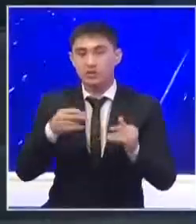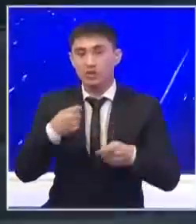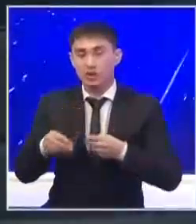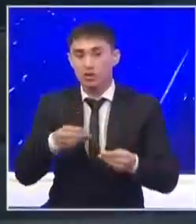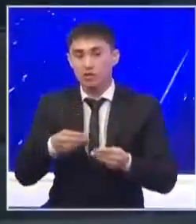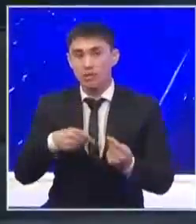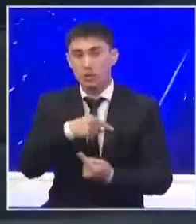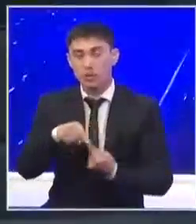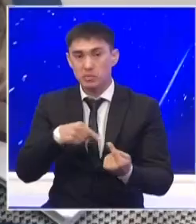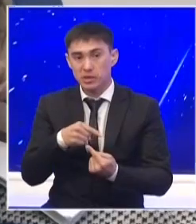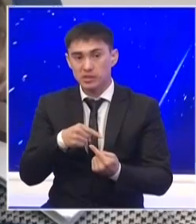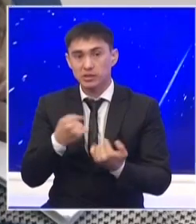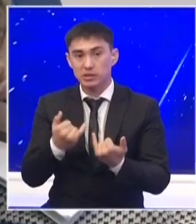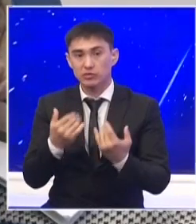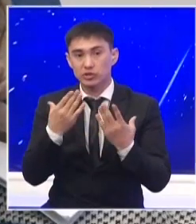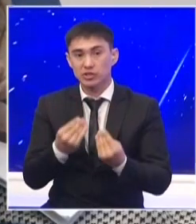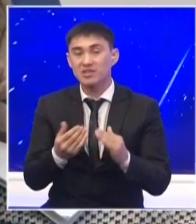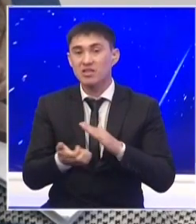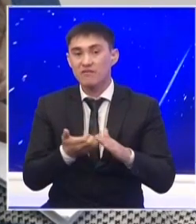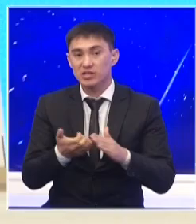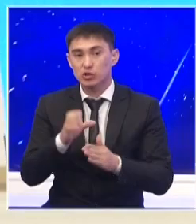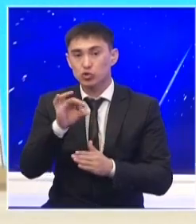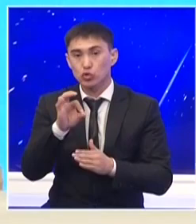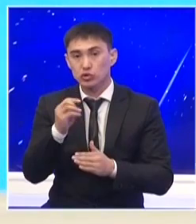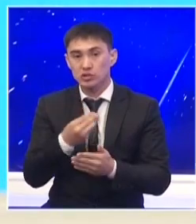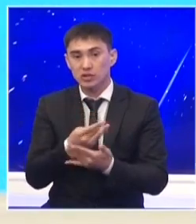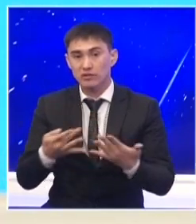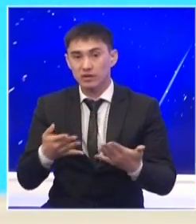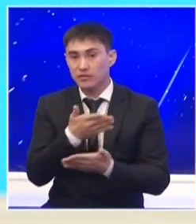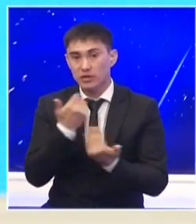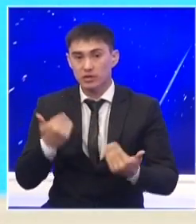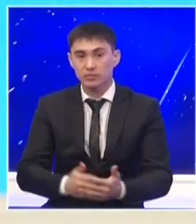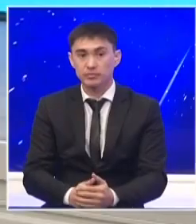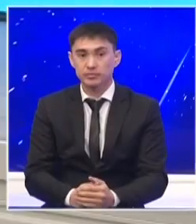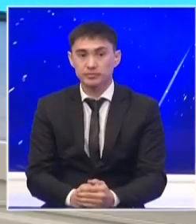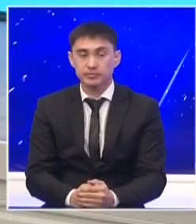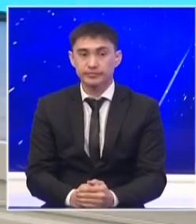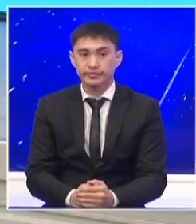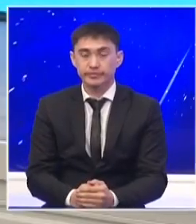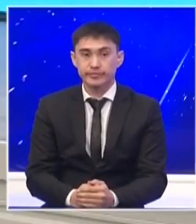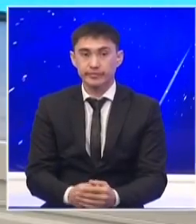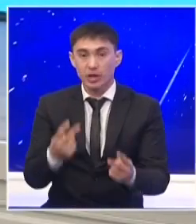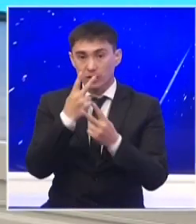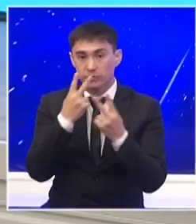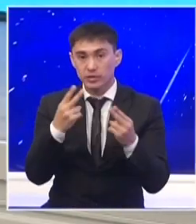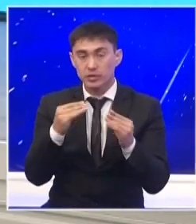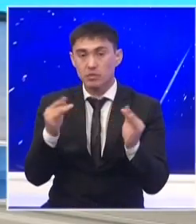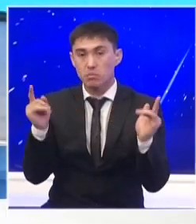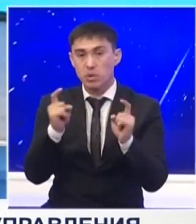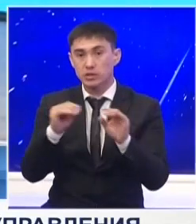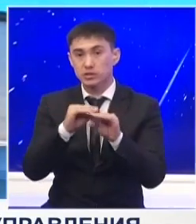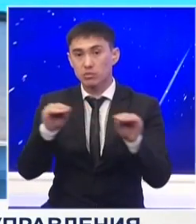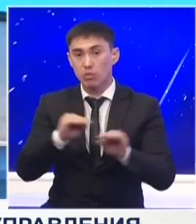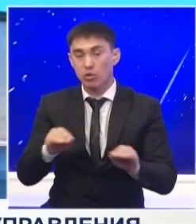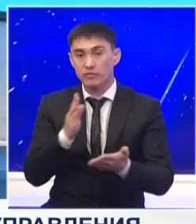торговли и предпринимательства, на сегодня дефицита социально значимых товаров нет. На полках, как вы заметили,